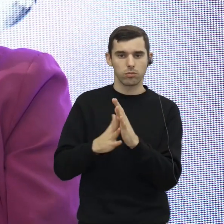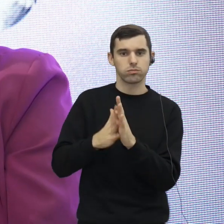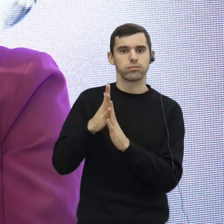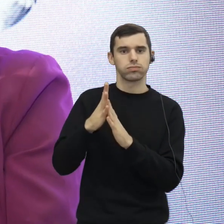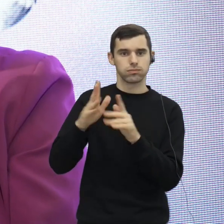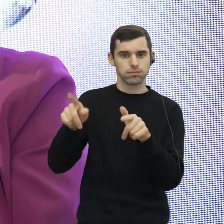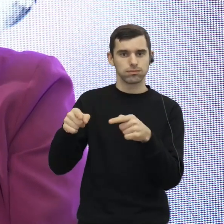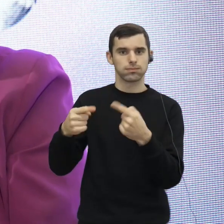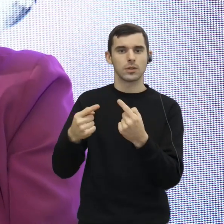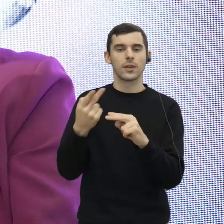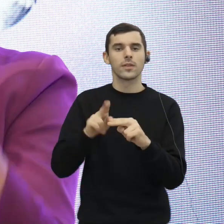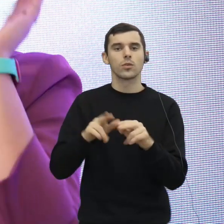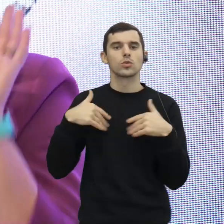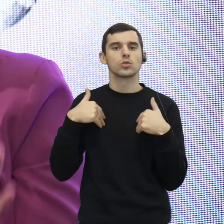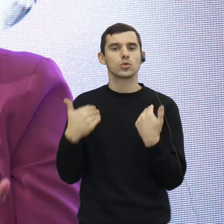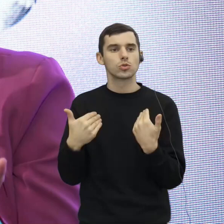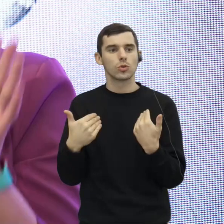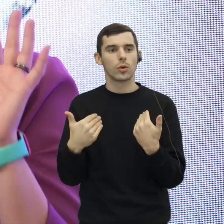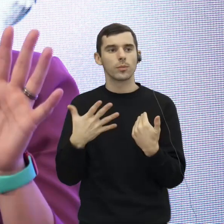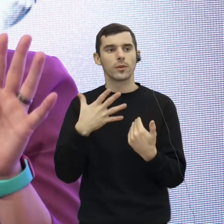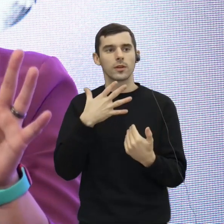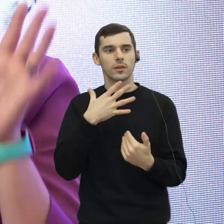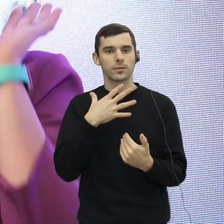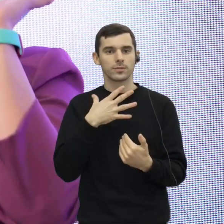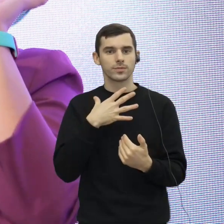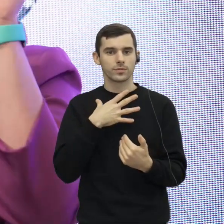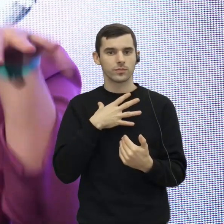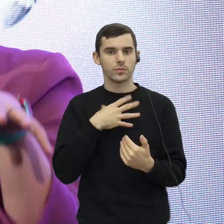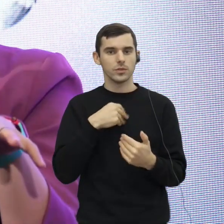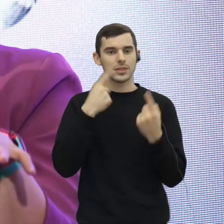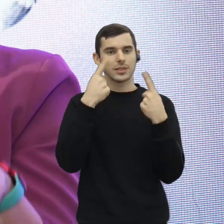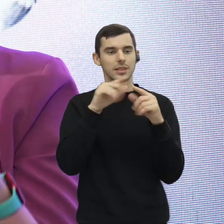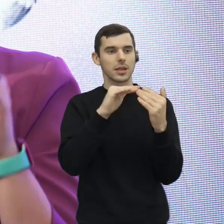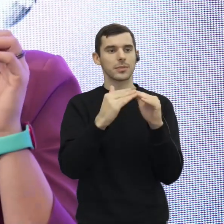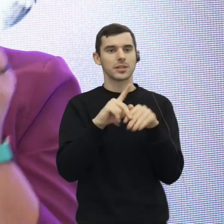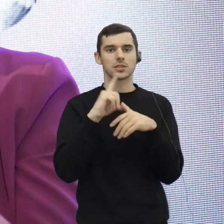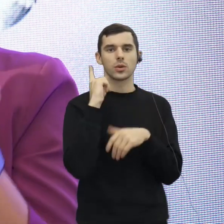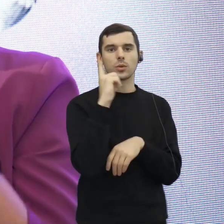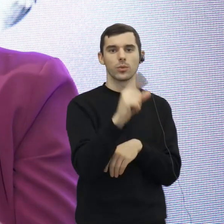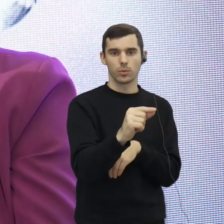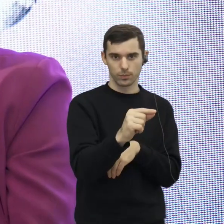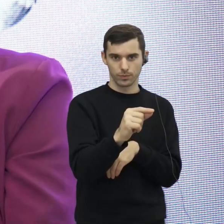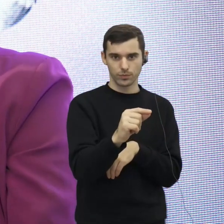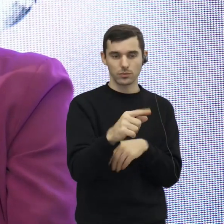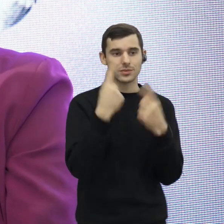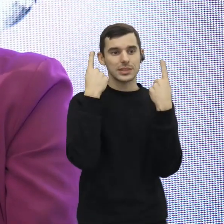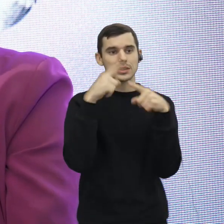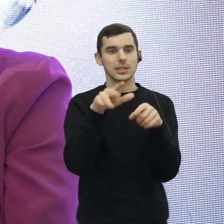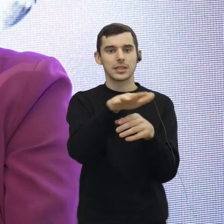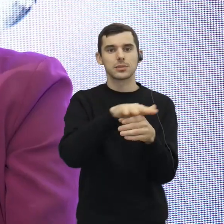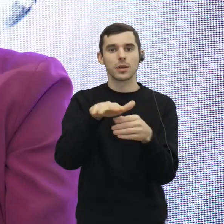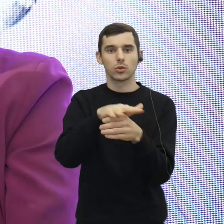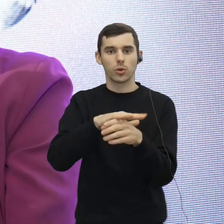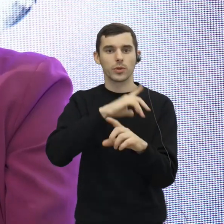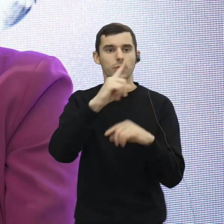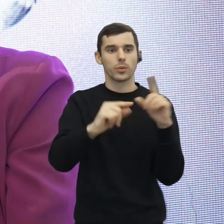ir išvažiuoti iš Vilniaus, bet ir tas pačias Vilniaus, nes labai dažnai sako, nu čia pas jūs Vilniui, tai jau viskas gerai. Tai nueiti į bendruomenės ir iš tikrųjų